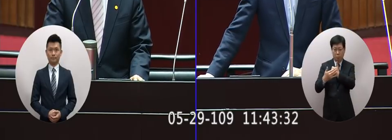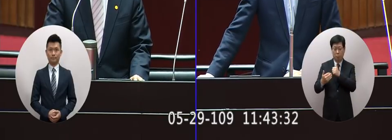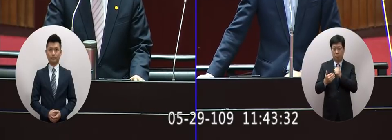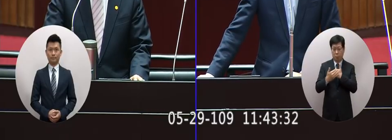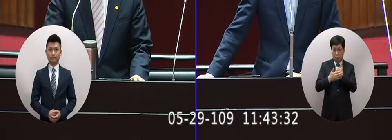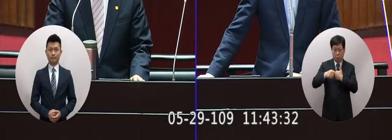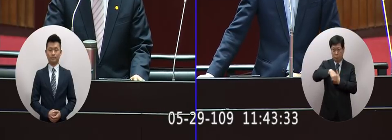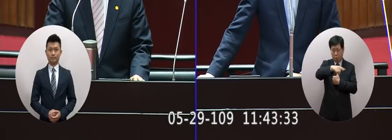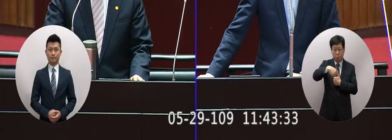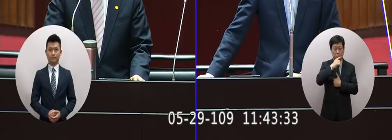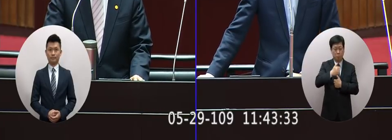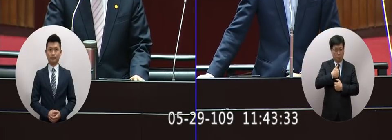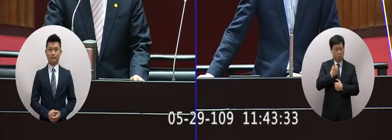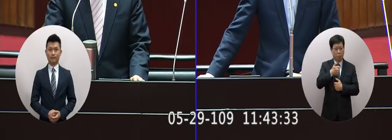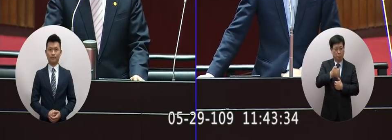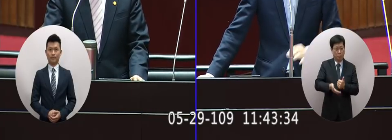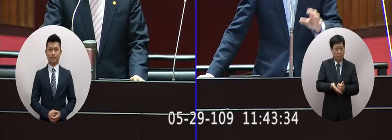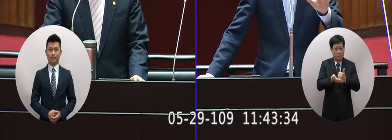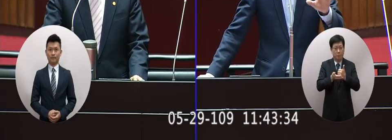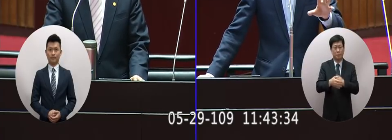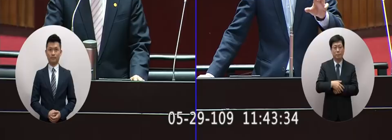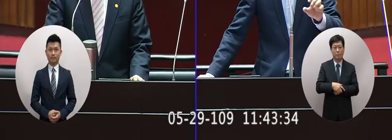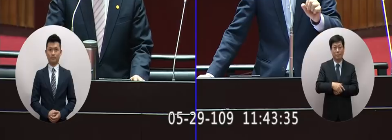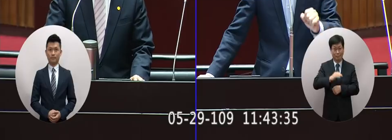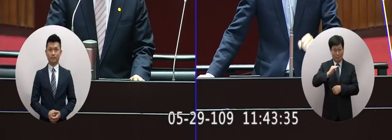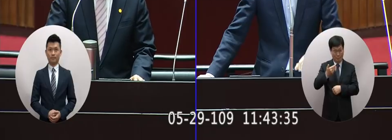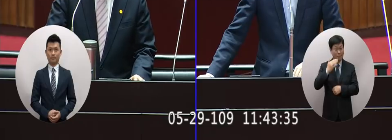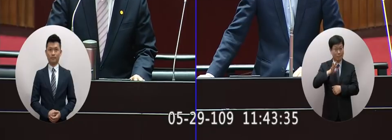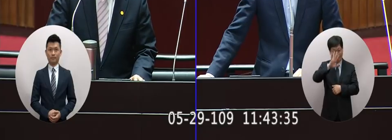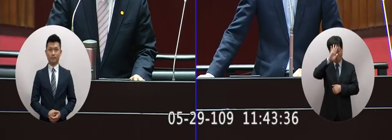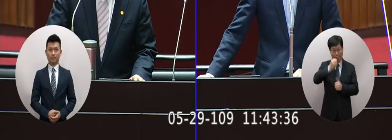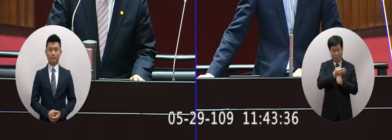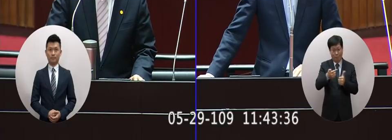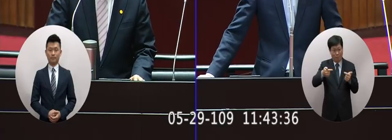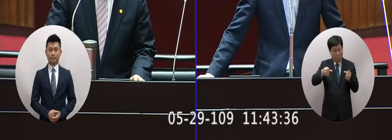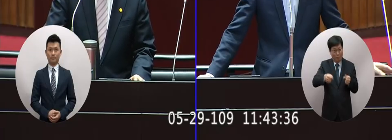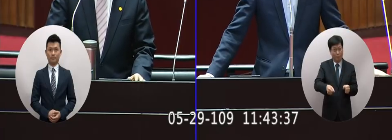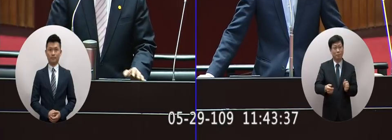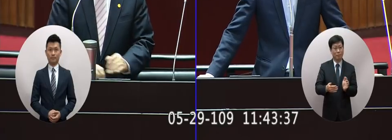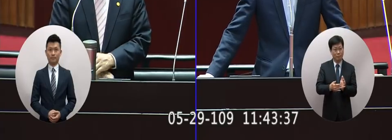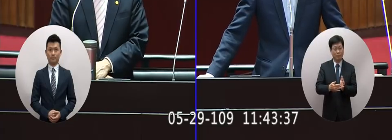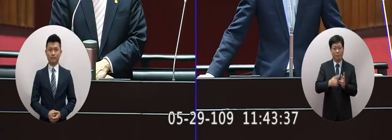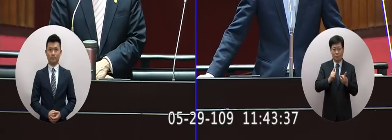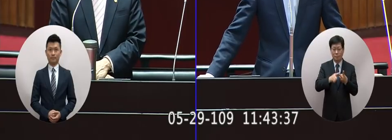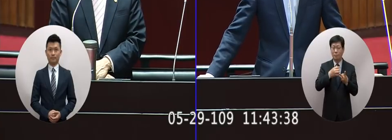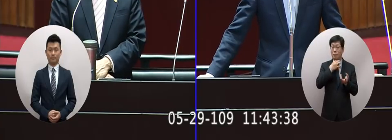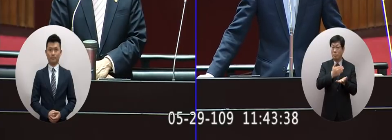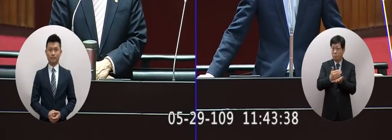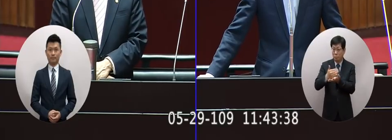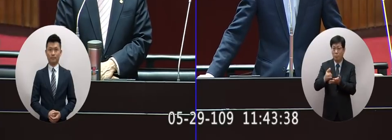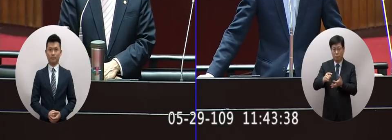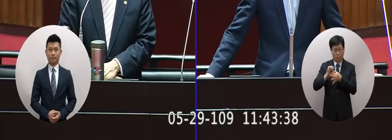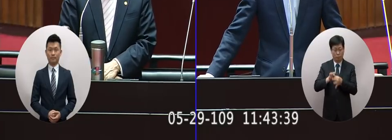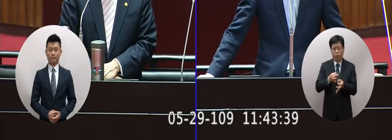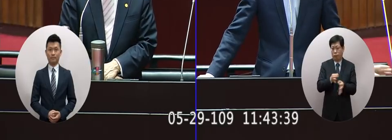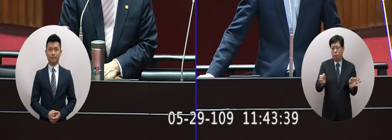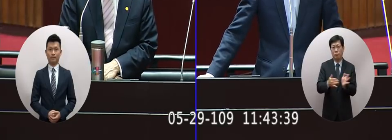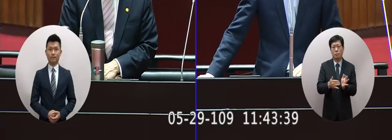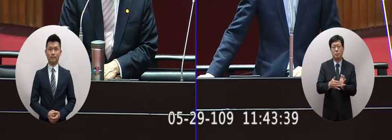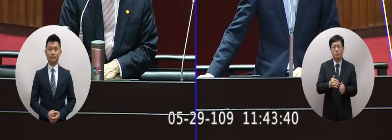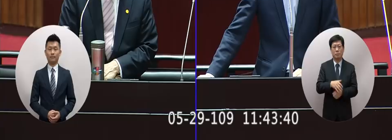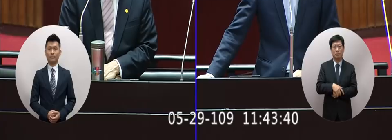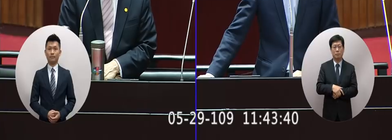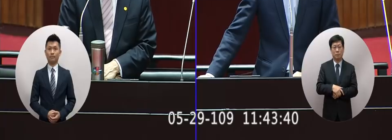们致上非常高的敬意。但是当疫情逐渐趋缓，而且纾困我们也持续发放了一段时